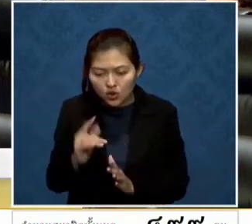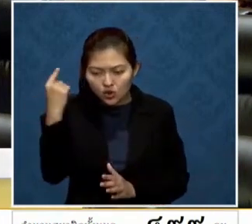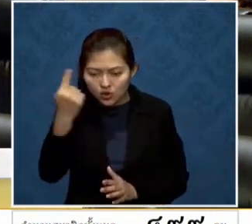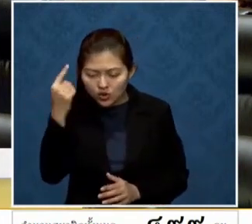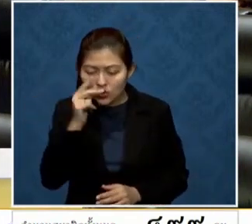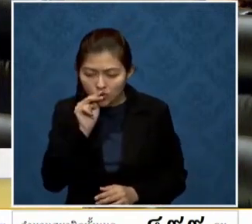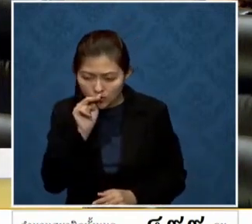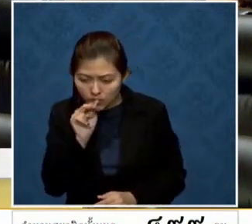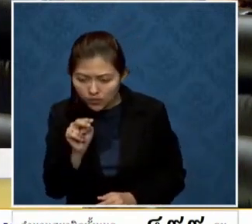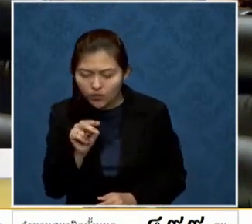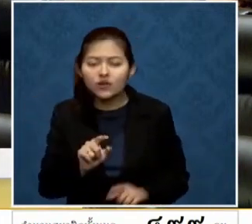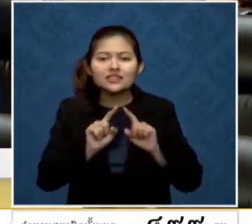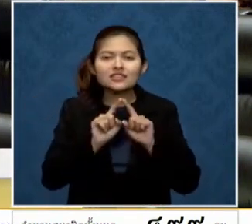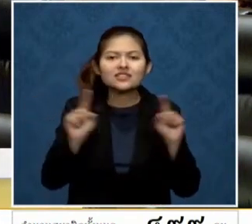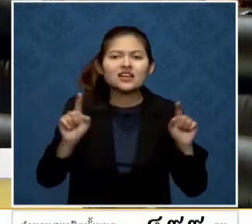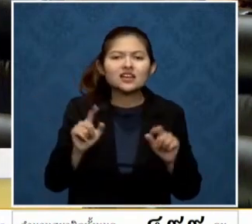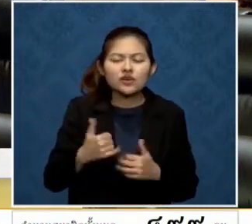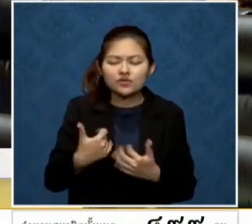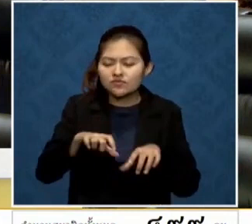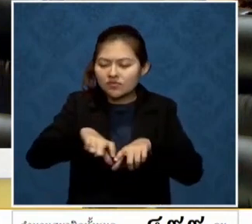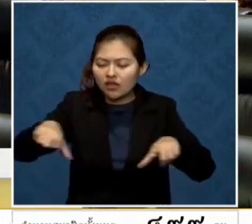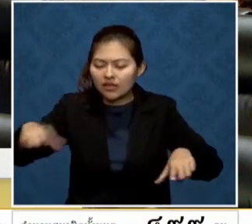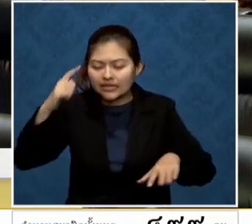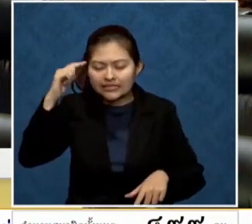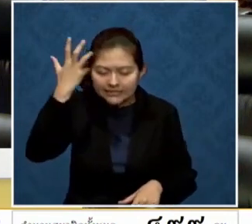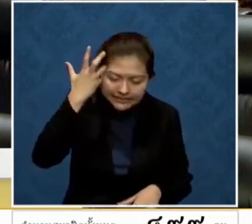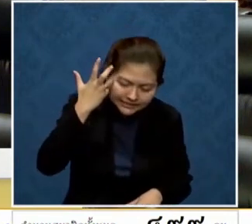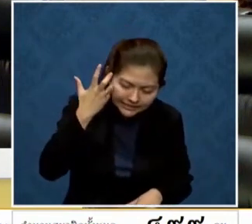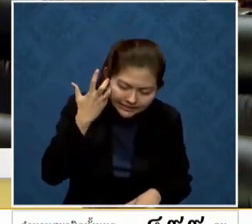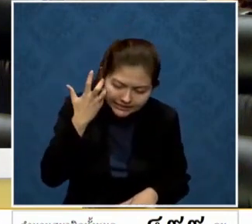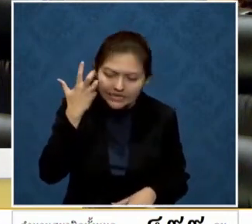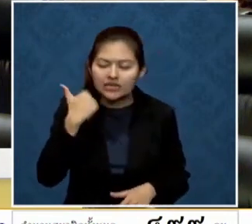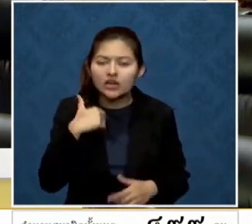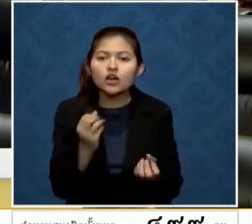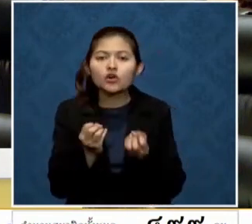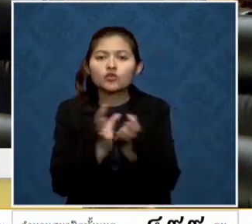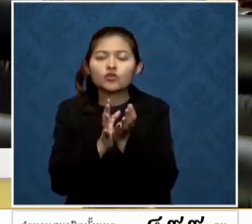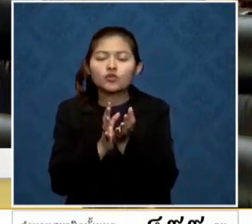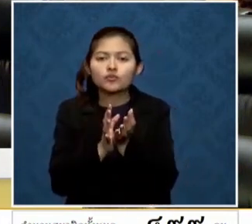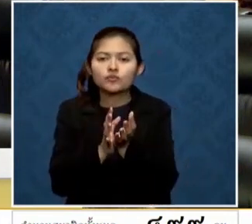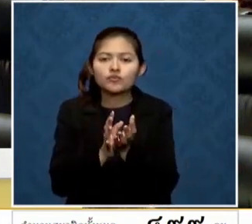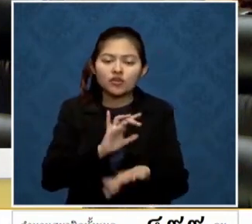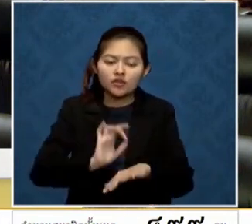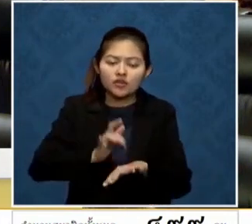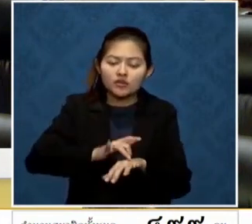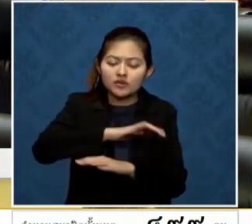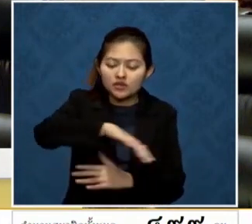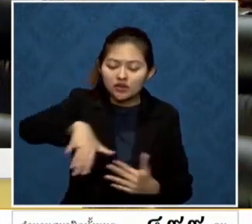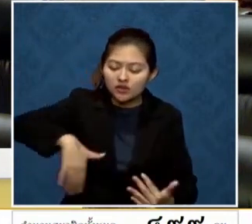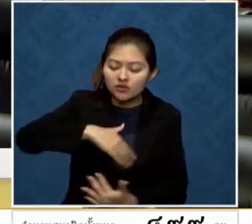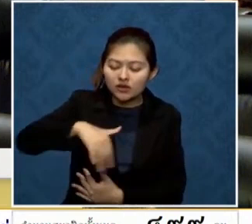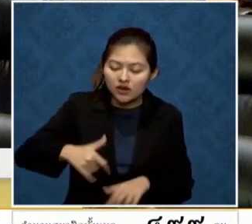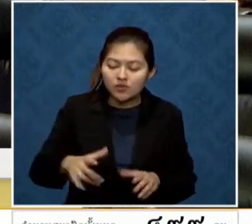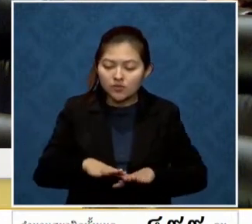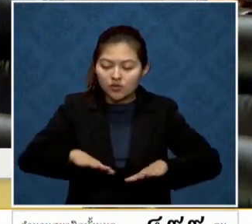้ามครับชาวบ้านในพื้นที่กังวลว่าจะมีผลกระทบต่อระบบนิเวศนั่นก็คือบน